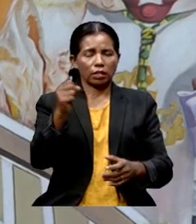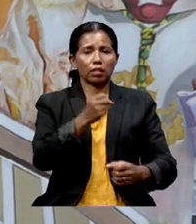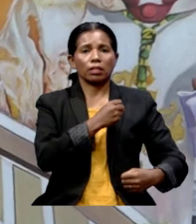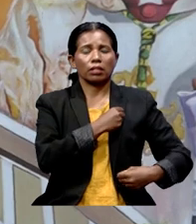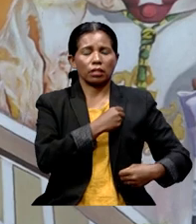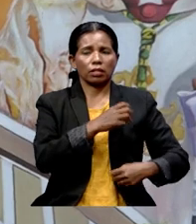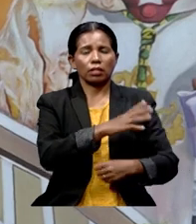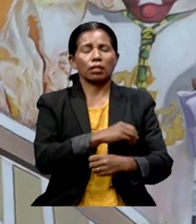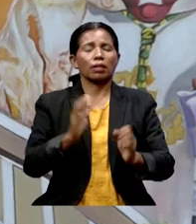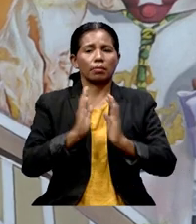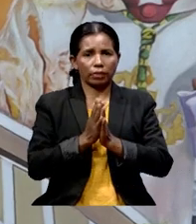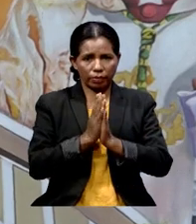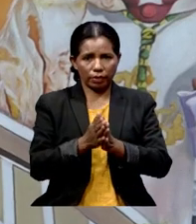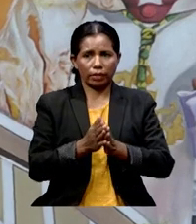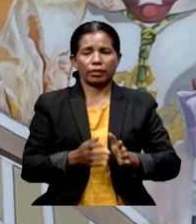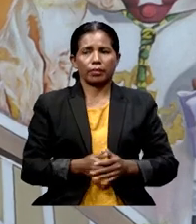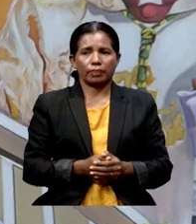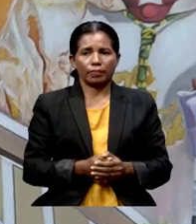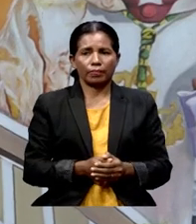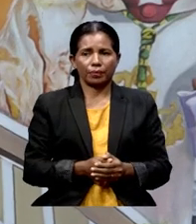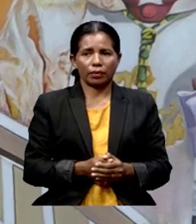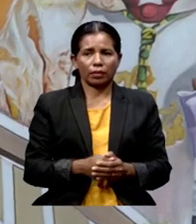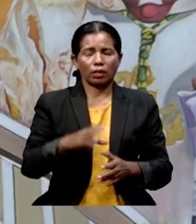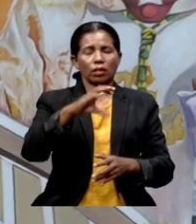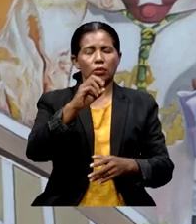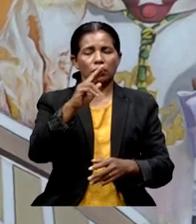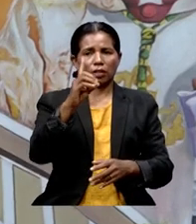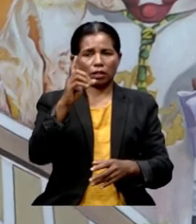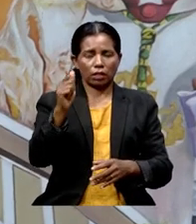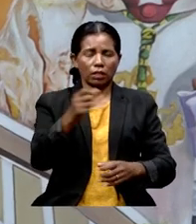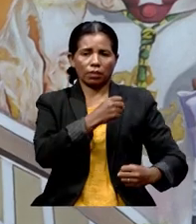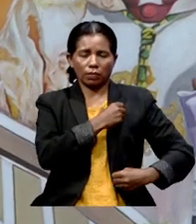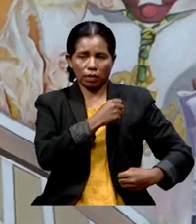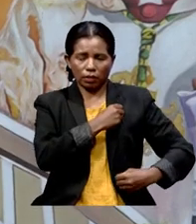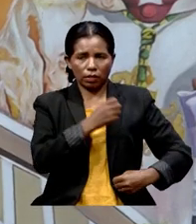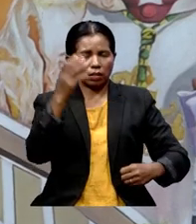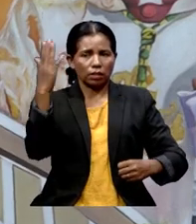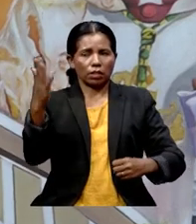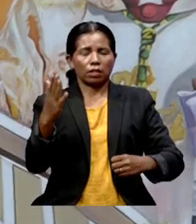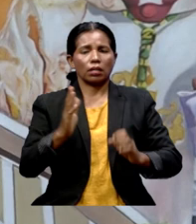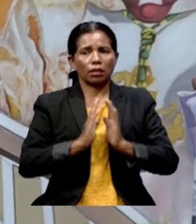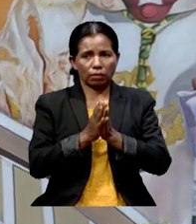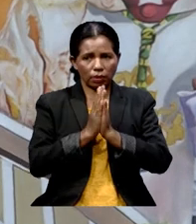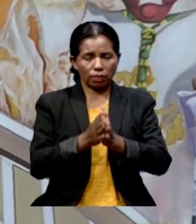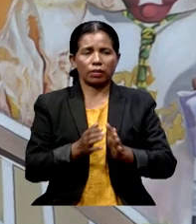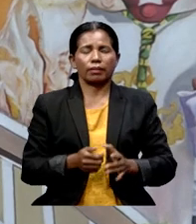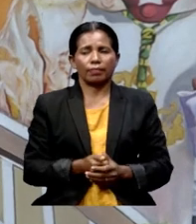I mymar kudeta kudeta militer mymar